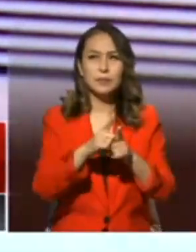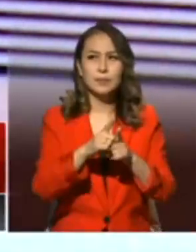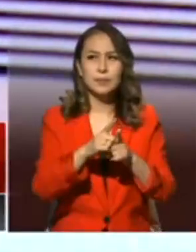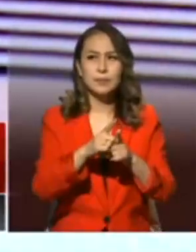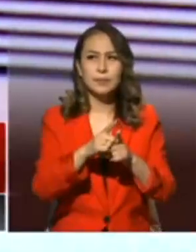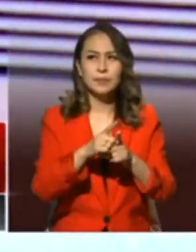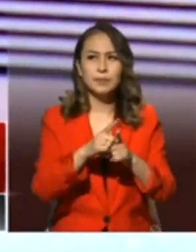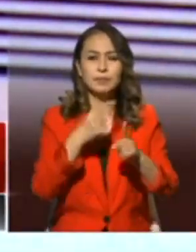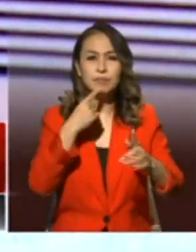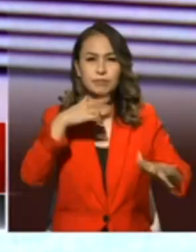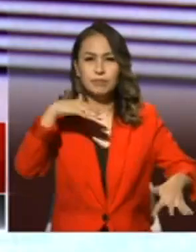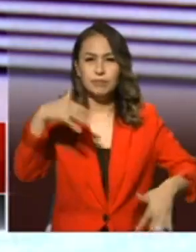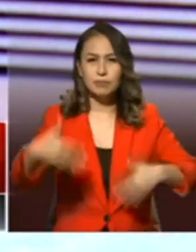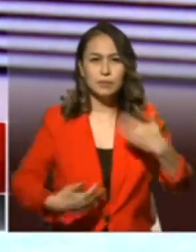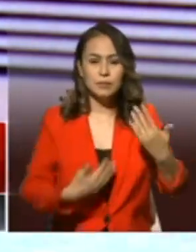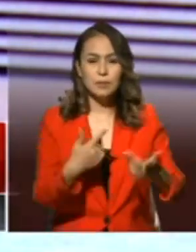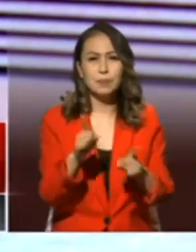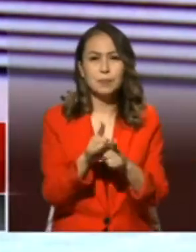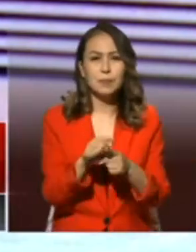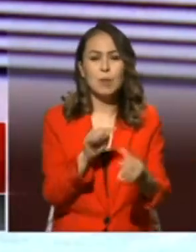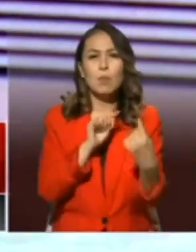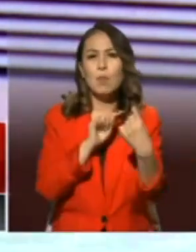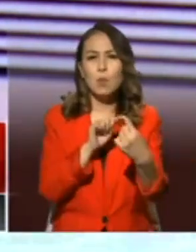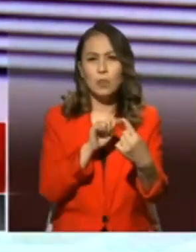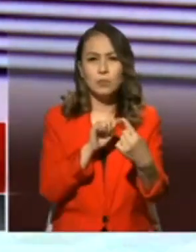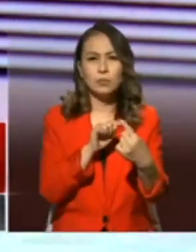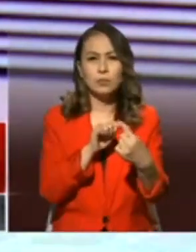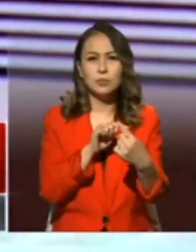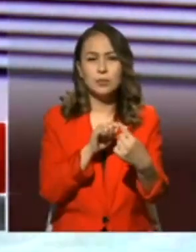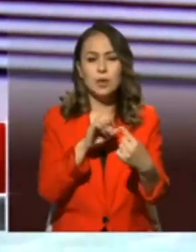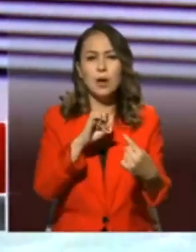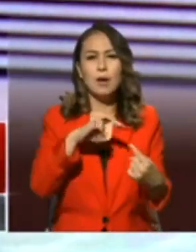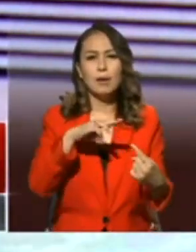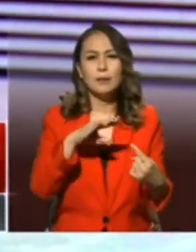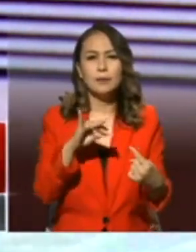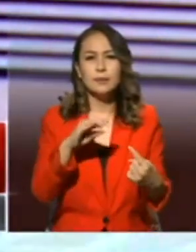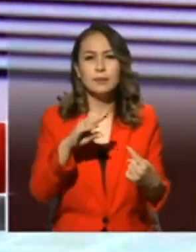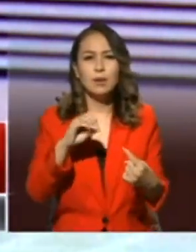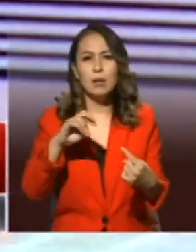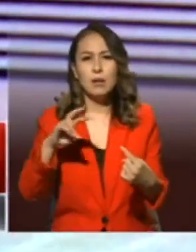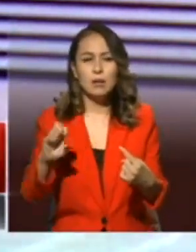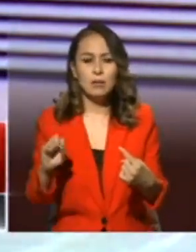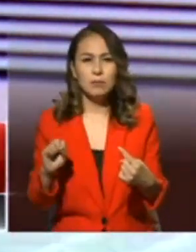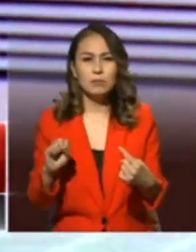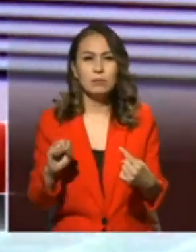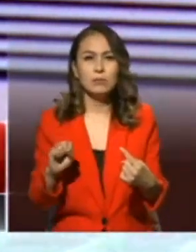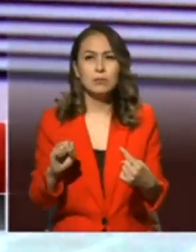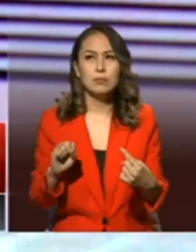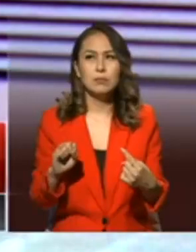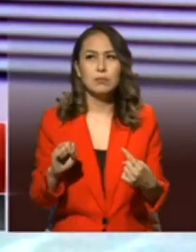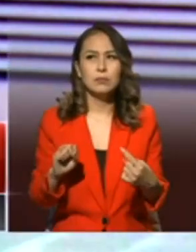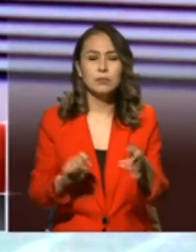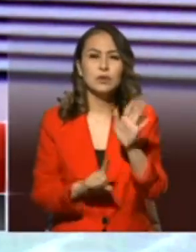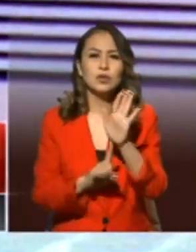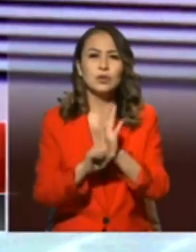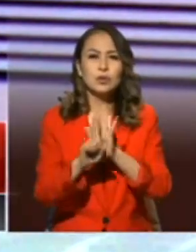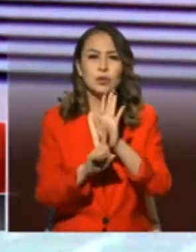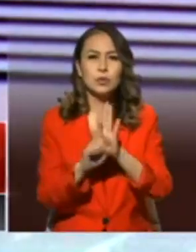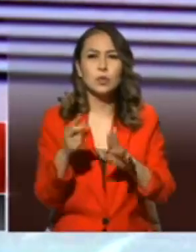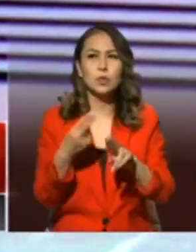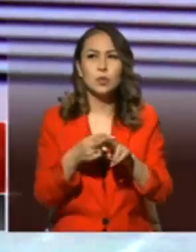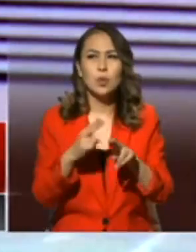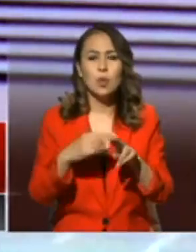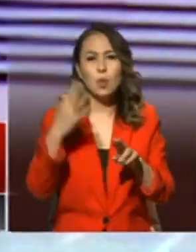иммун реакциялар туады қанда. Антитела дейді. Антителалар пайда болады. Сосын